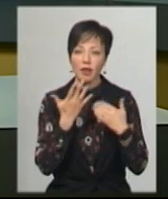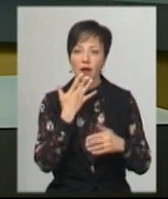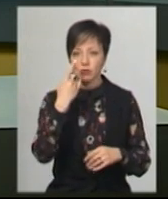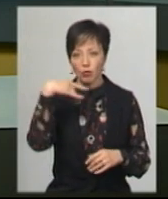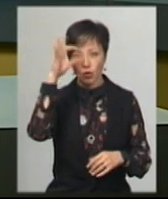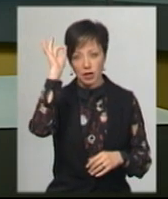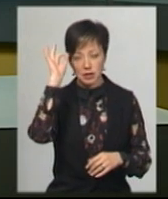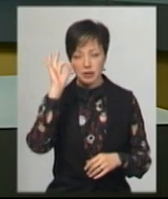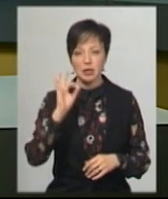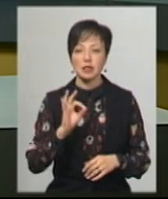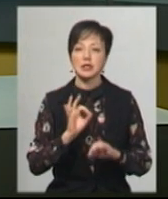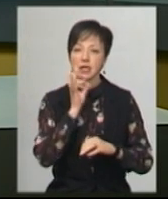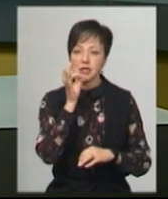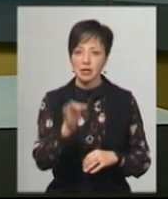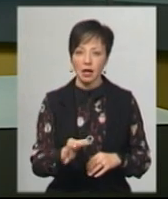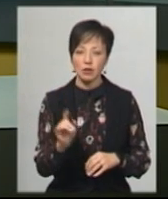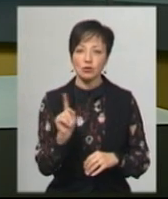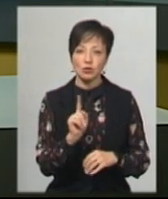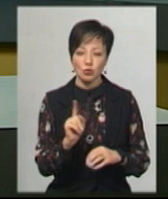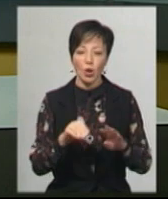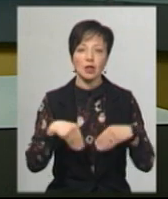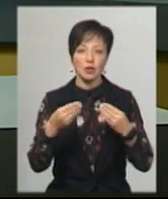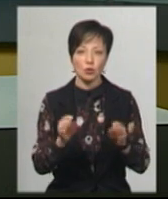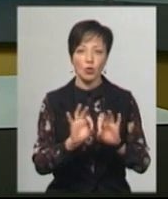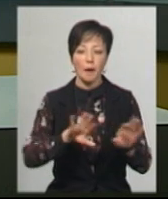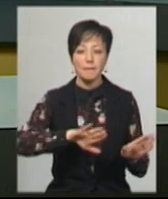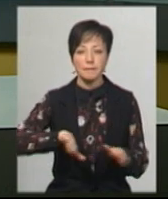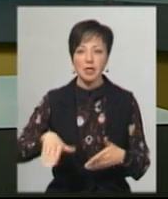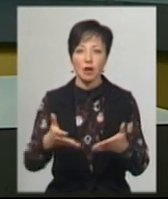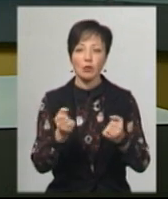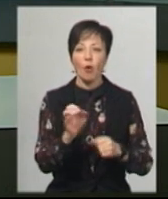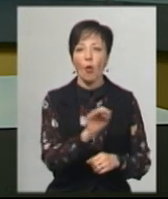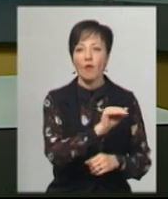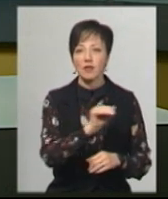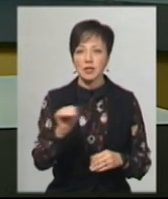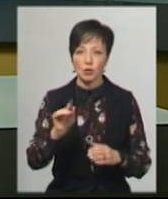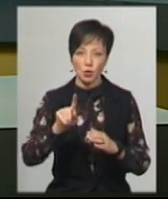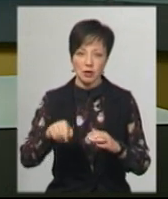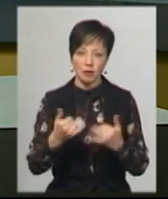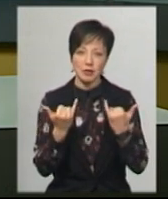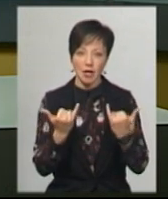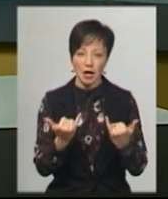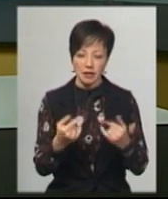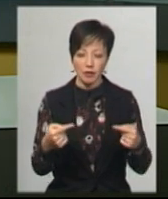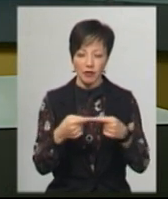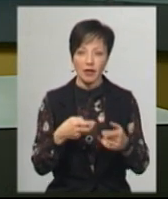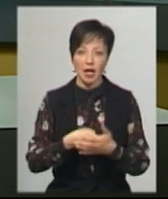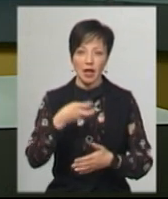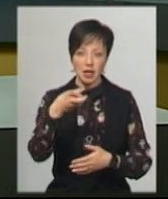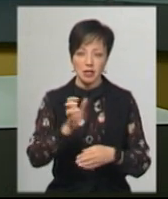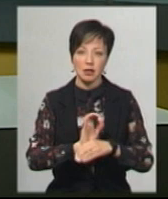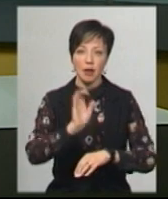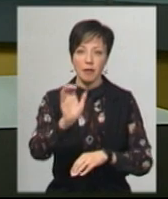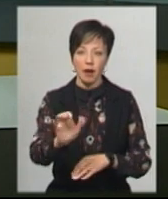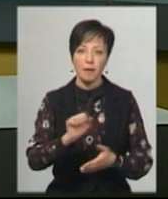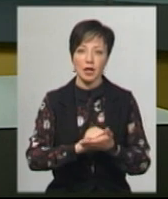Нацполіції області Інна Глега сказала, що нададуть коментар після отримання офіційного запиту. Наразі відповідний лист Суспільне направило